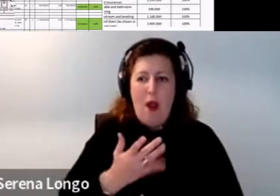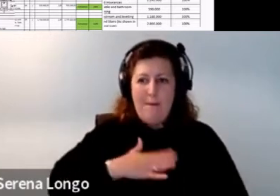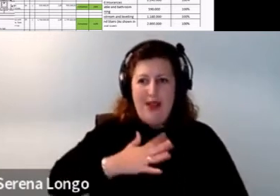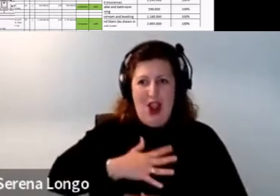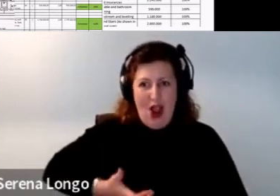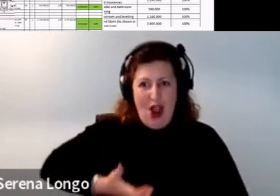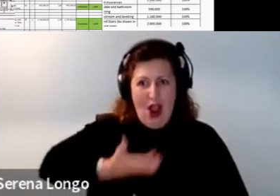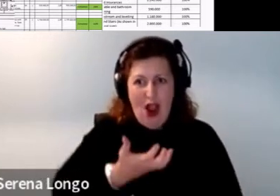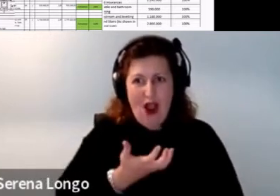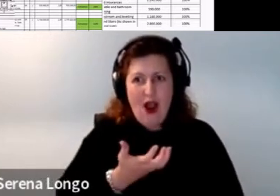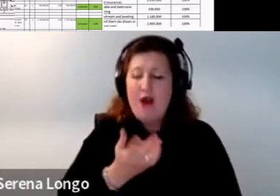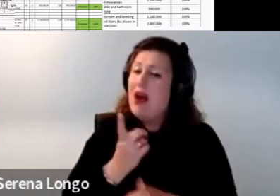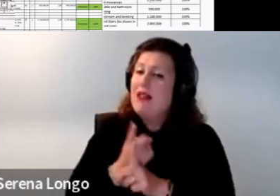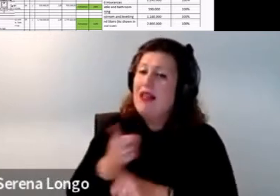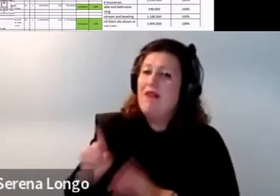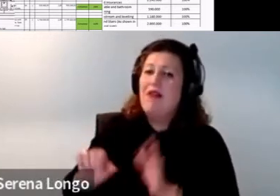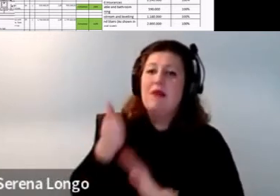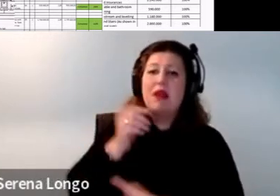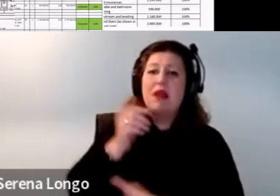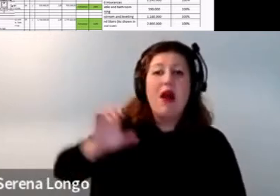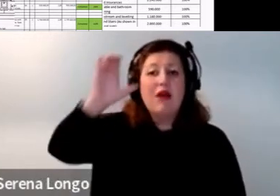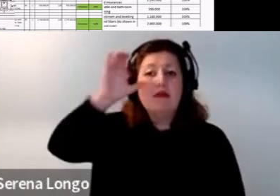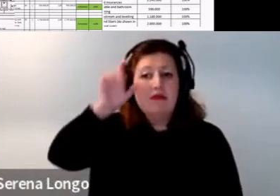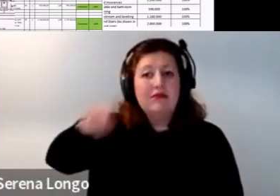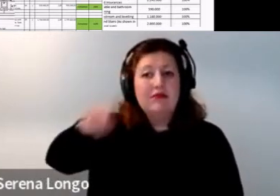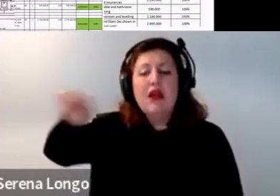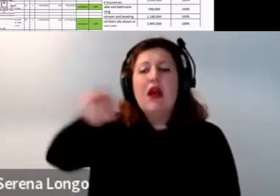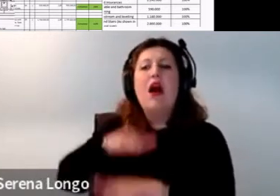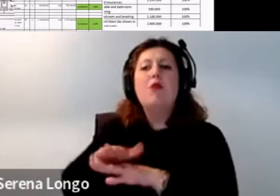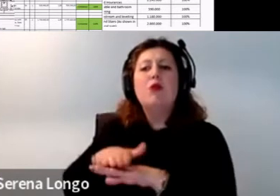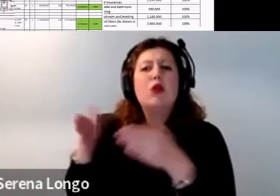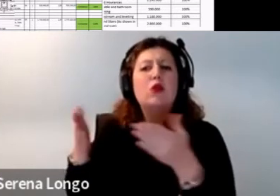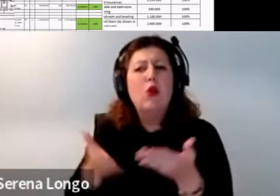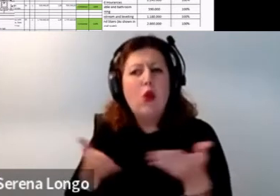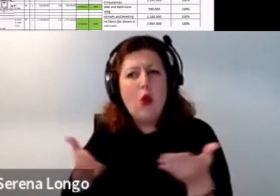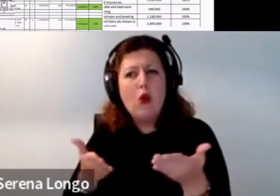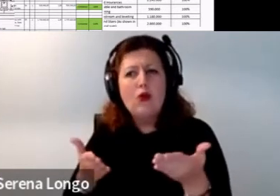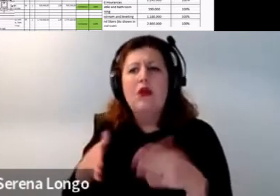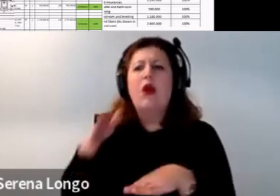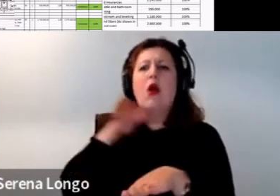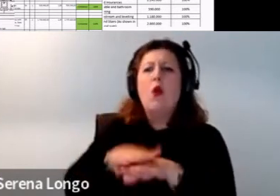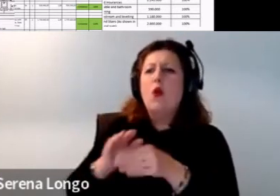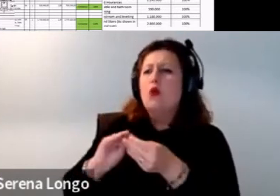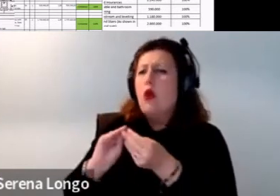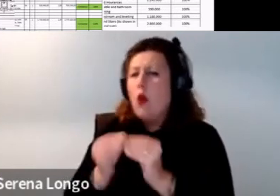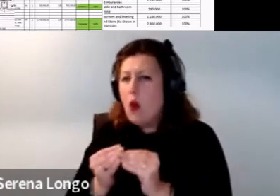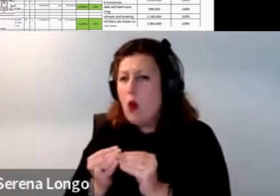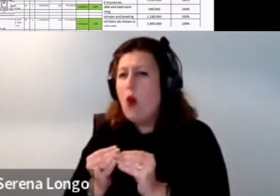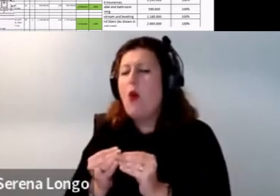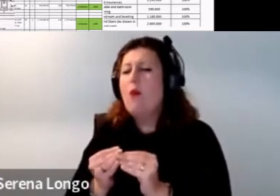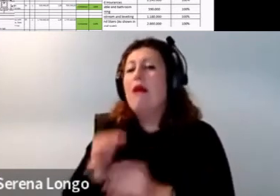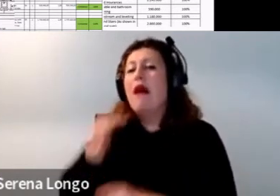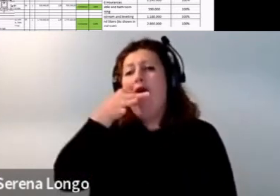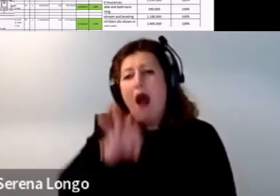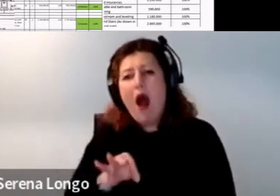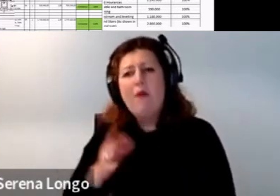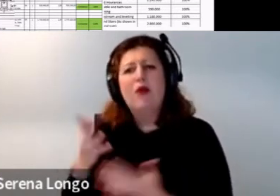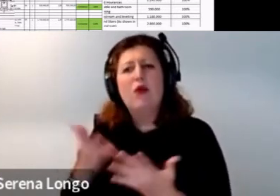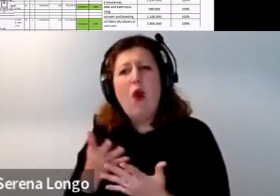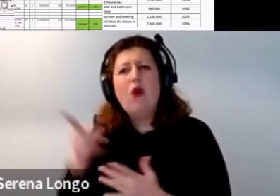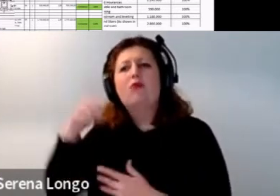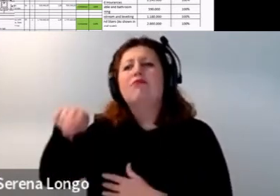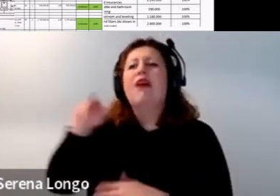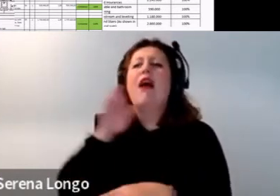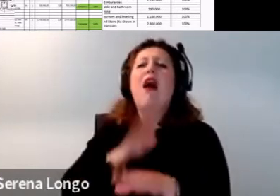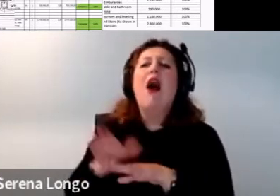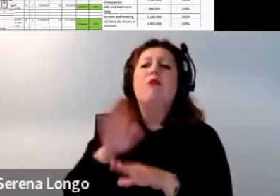quali materiali sono presenti, a cosa sono abituati, quindi anche a livello di capacità sul posto,